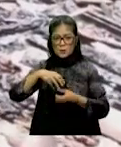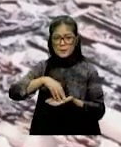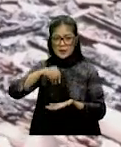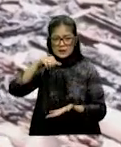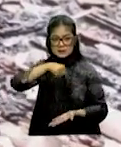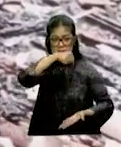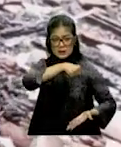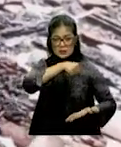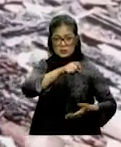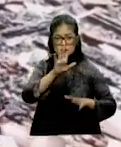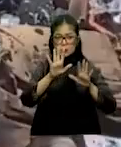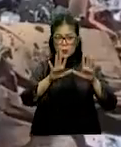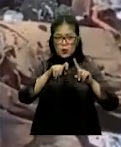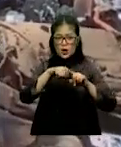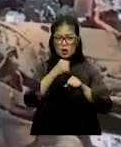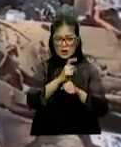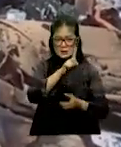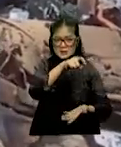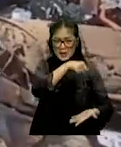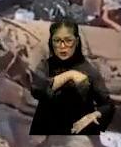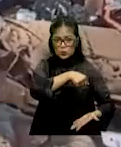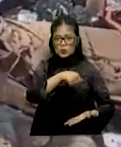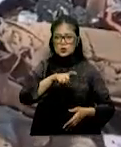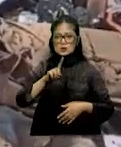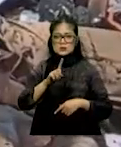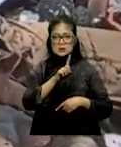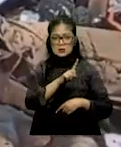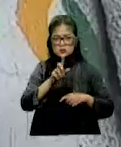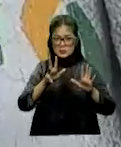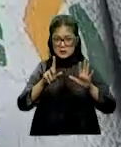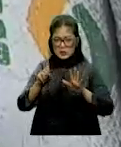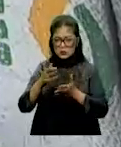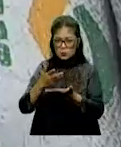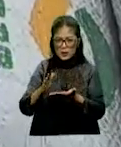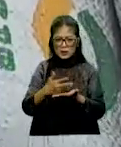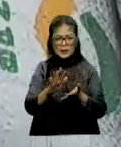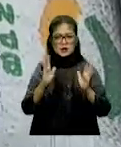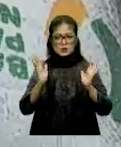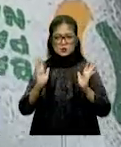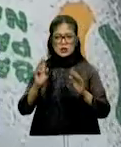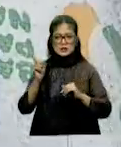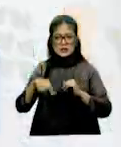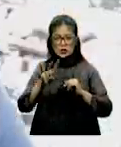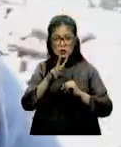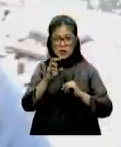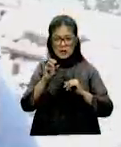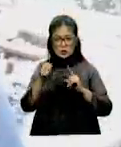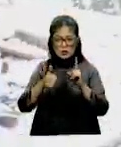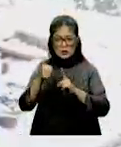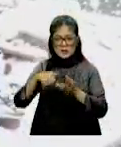tersebut sudah tersalurkan sebanyak 191 karung dan tersisa 216 karung. Di